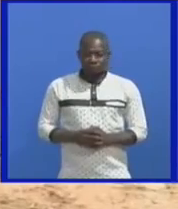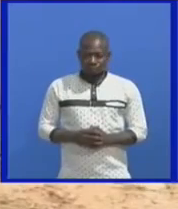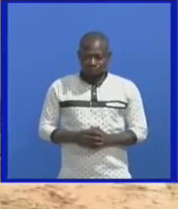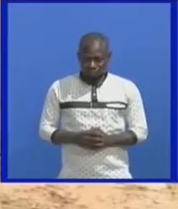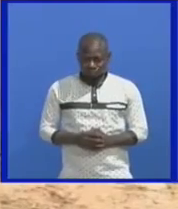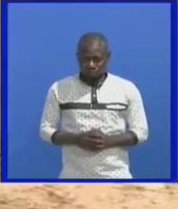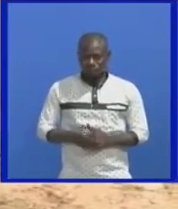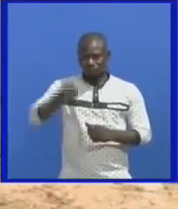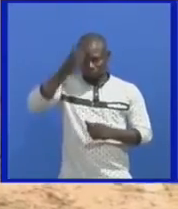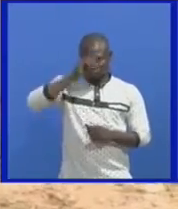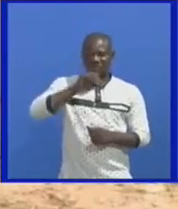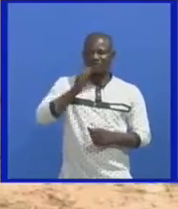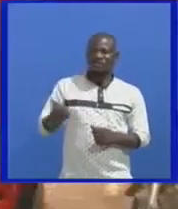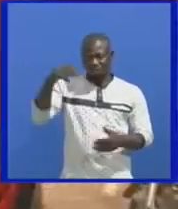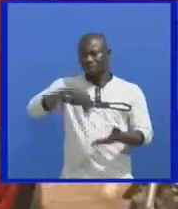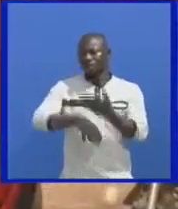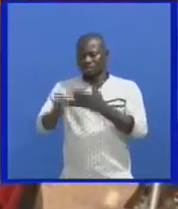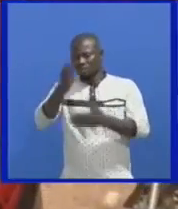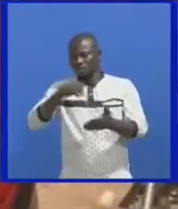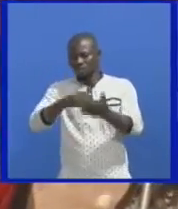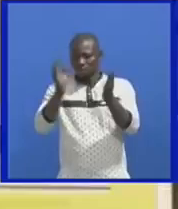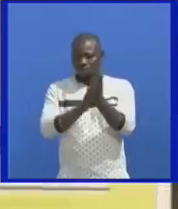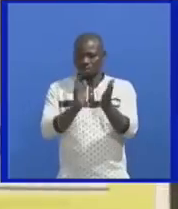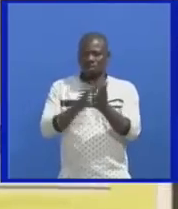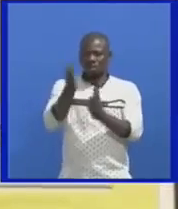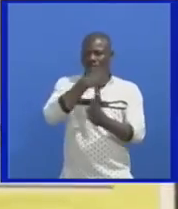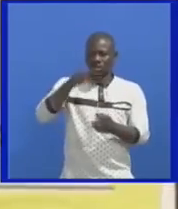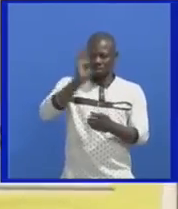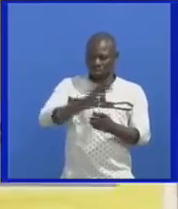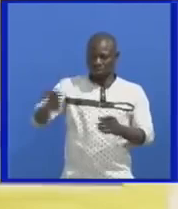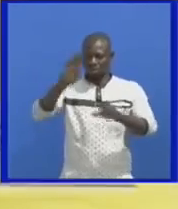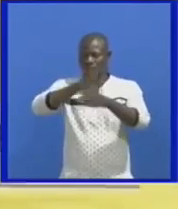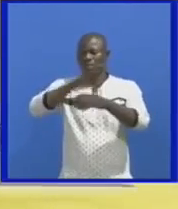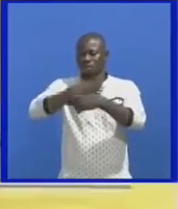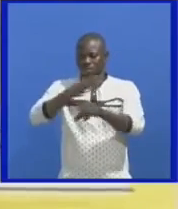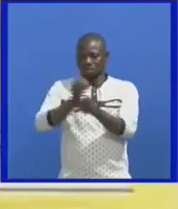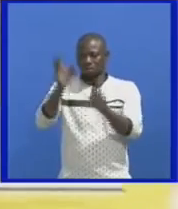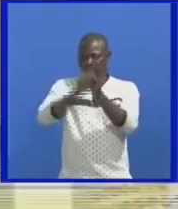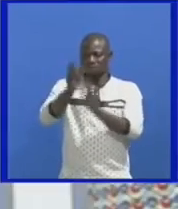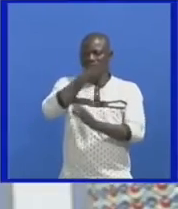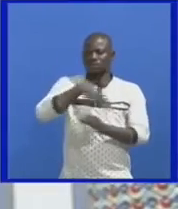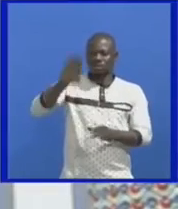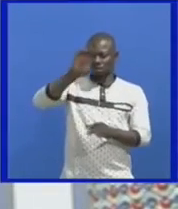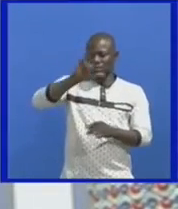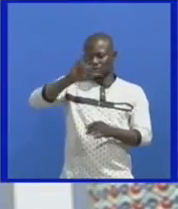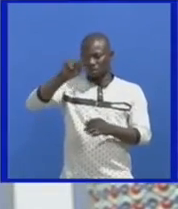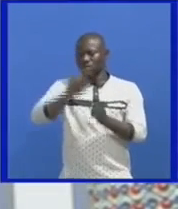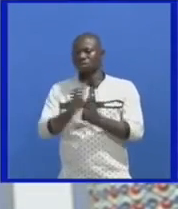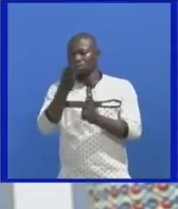L'incivisme en milieu scolaire est au cœur de la 44e création majeure du CITO. Défiant de l'autorité de